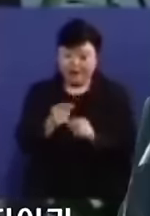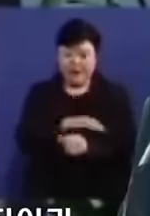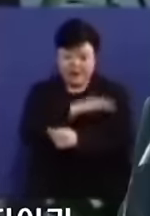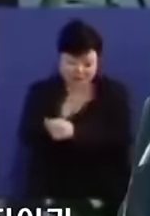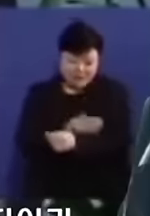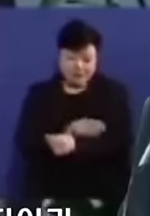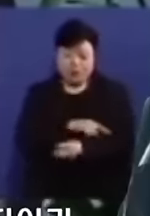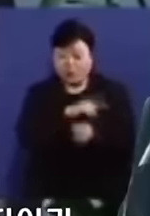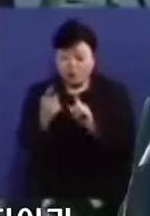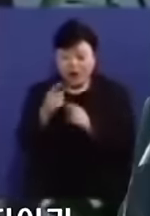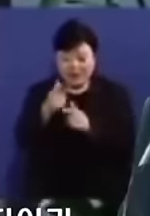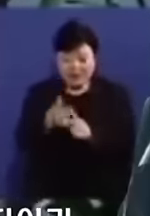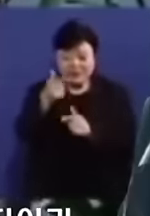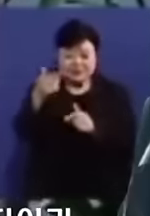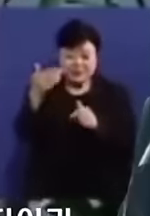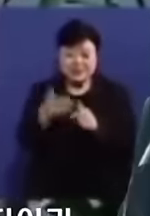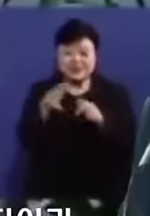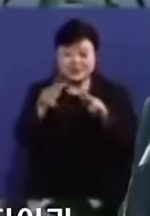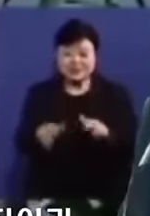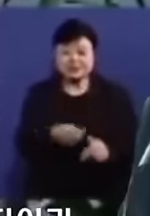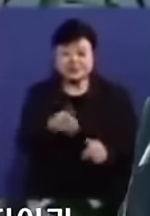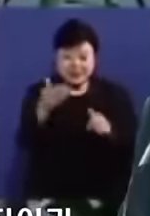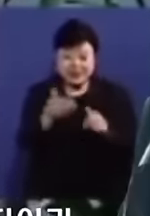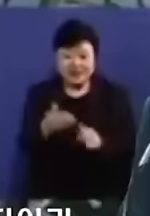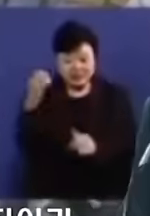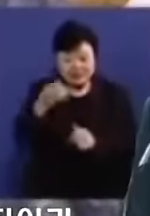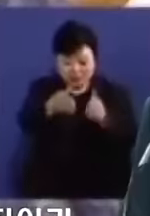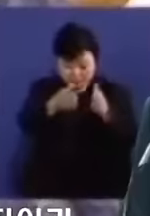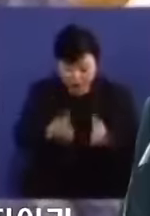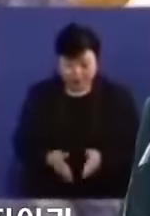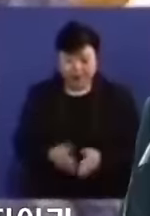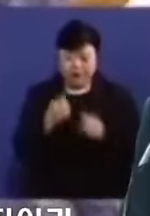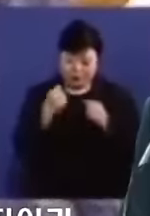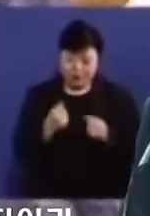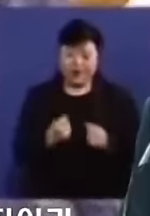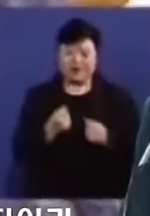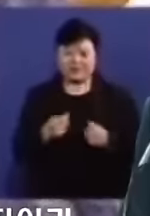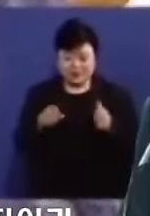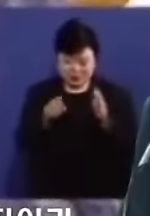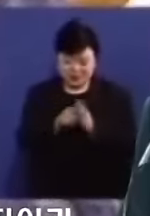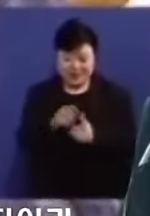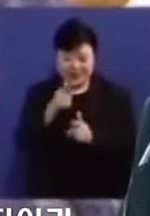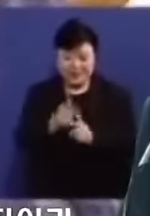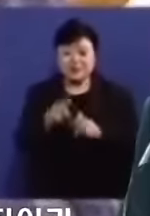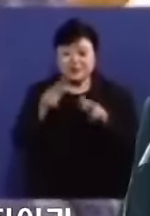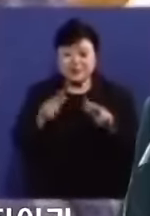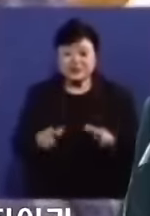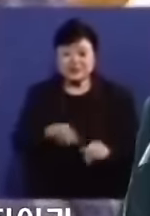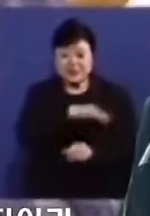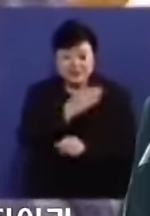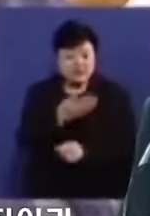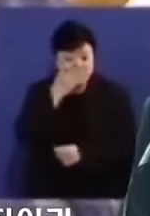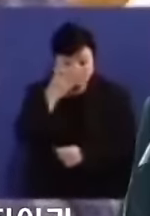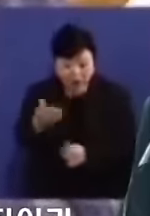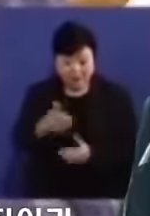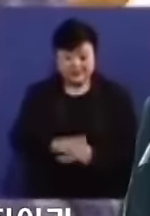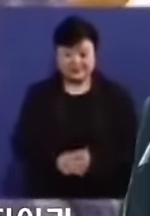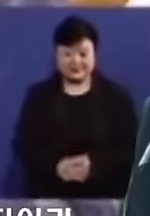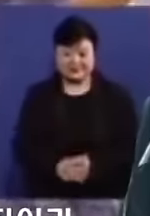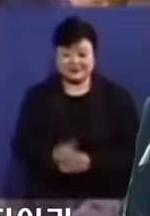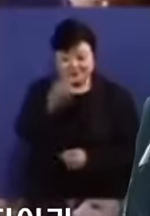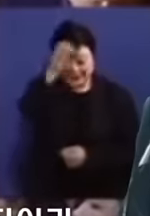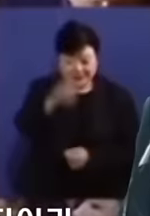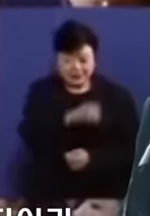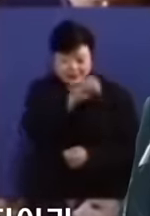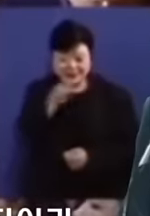능력으로 부활한 그 예수님이 지금 우리에게 성령을 통해서 와 계신 것입니다. 예수님은 이제는 무능력하지 않습니다.